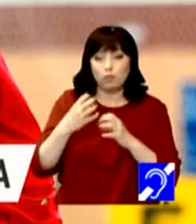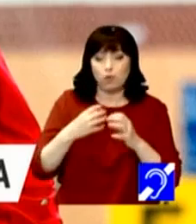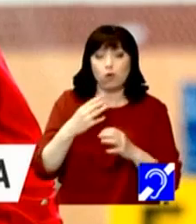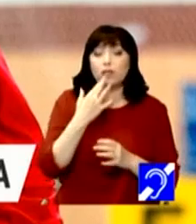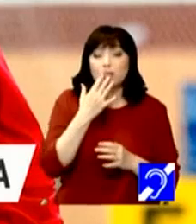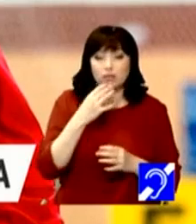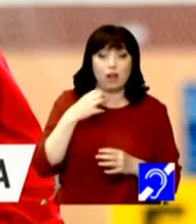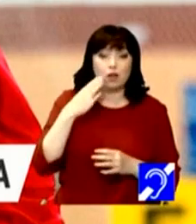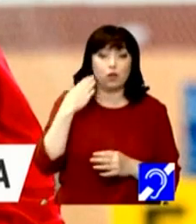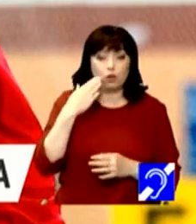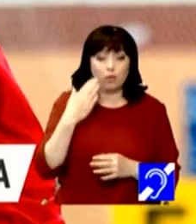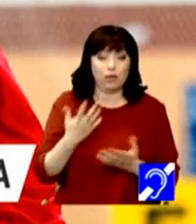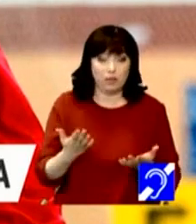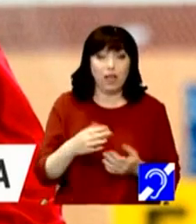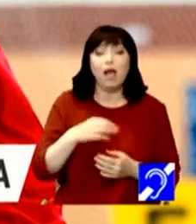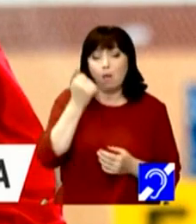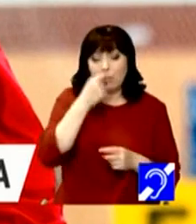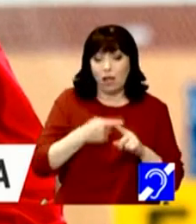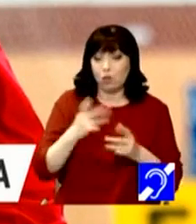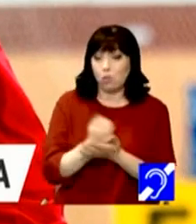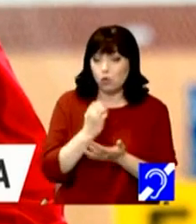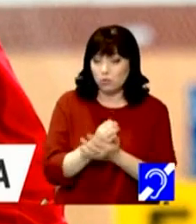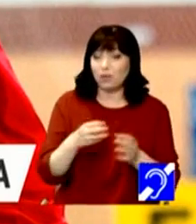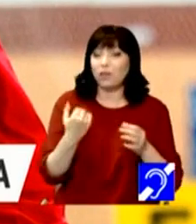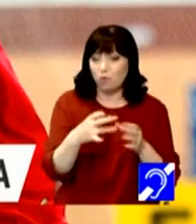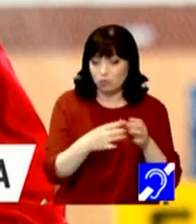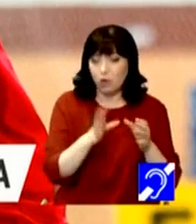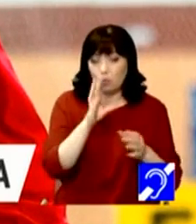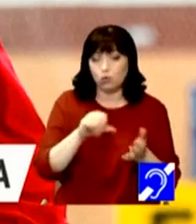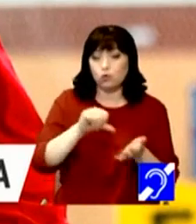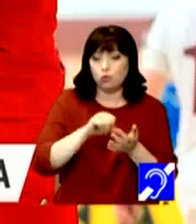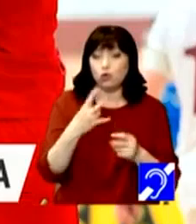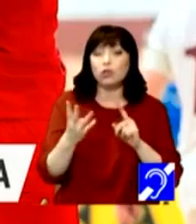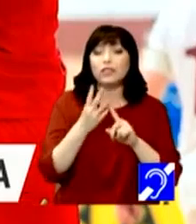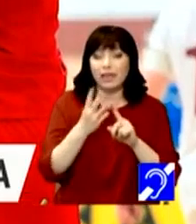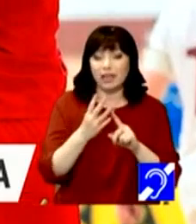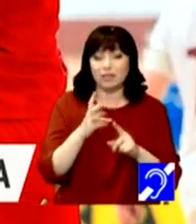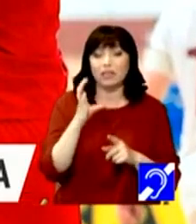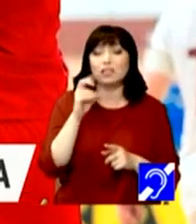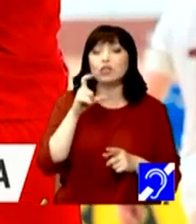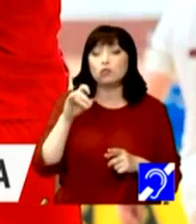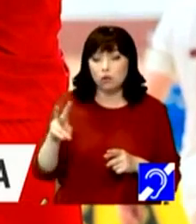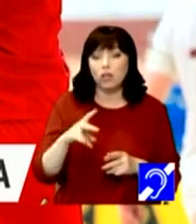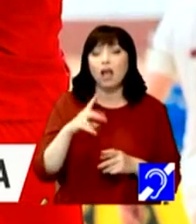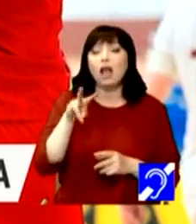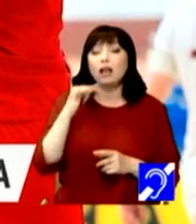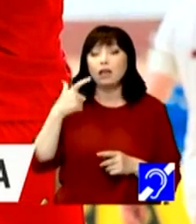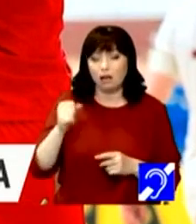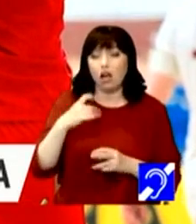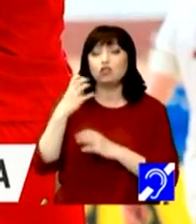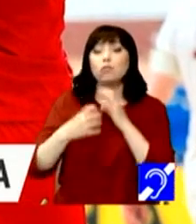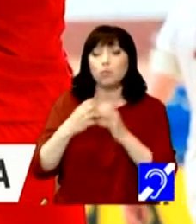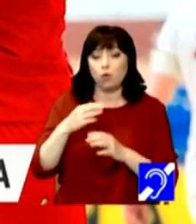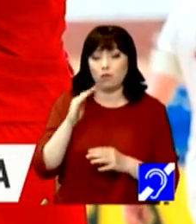națională a României. Datorită acestui succes, echipa lui Burdujel va juca pentru al 3-lea sezon consecutiv în Liga Campionilor la